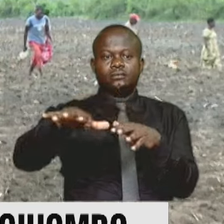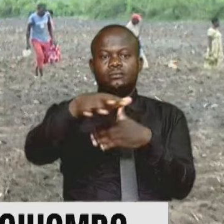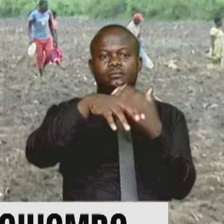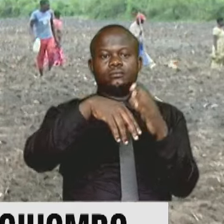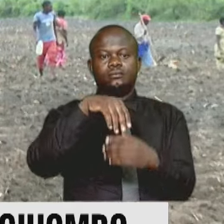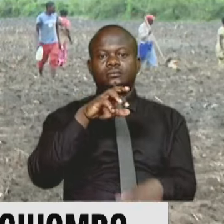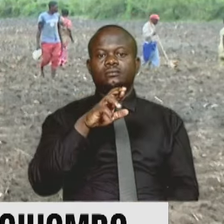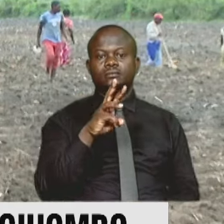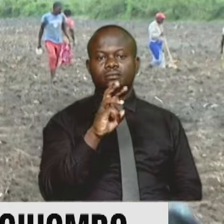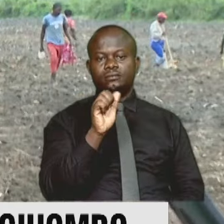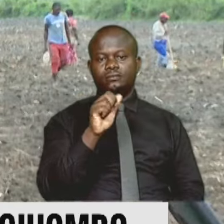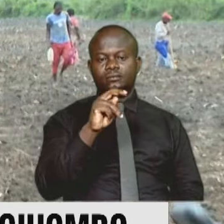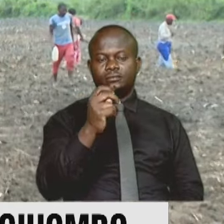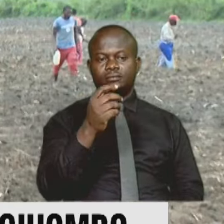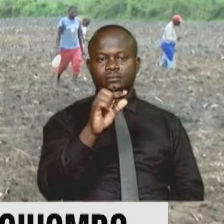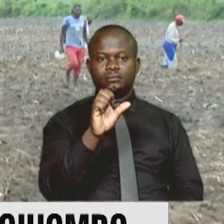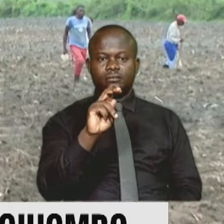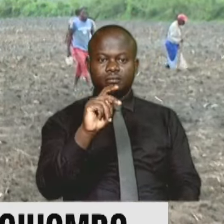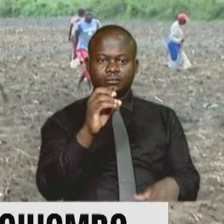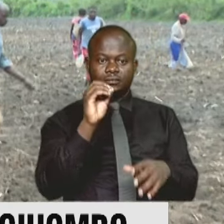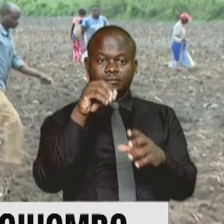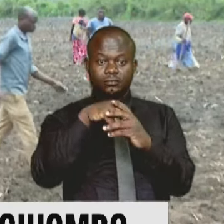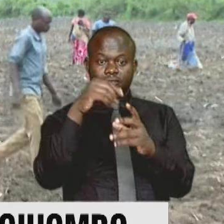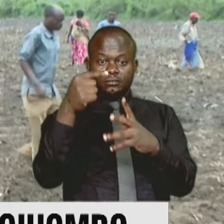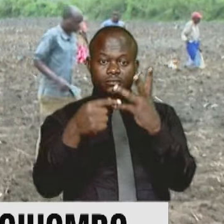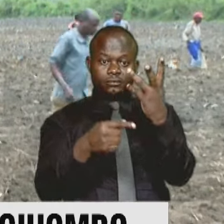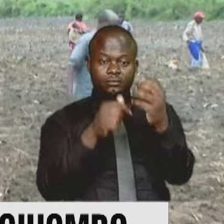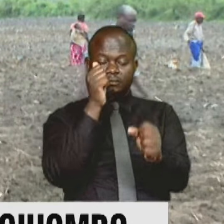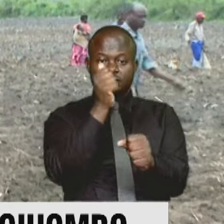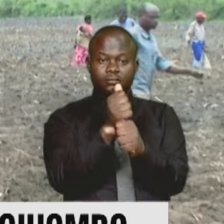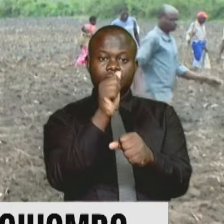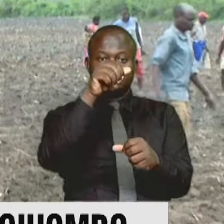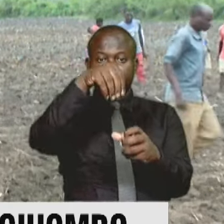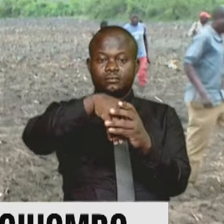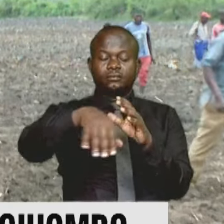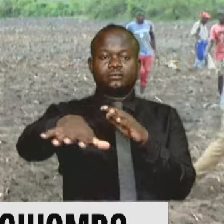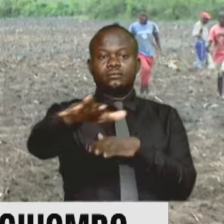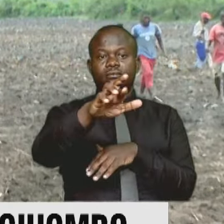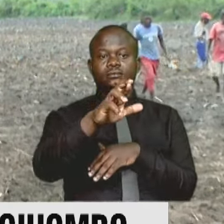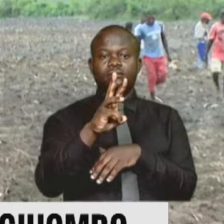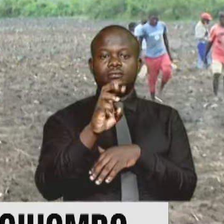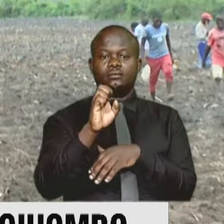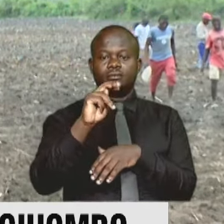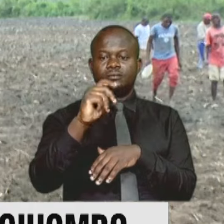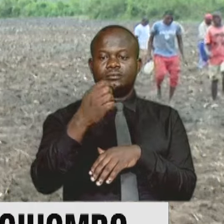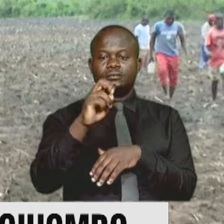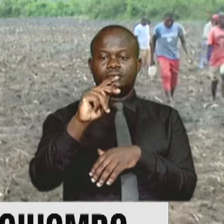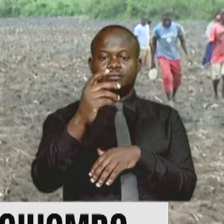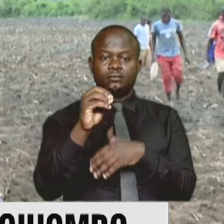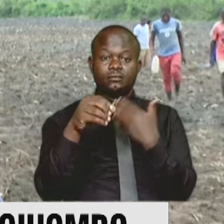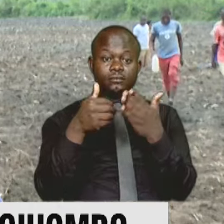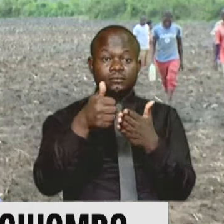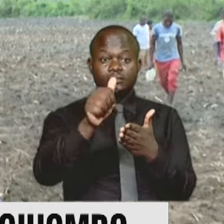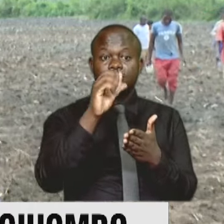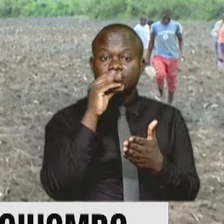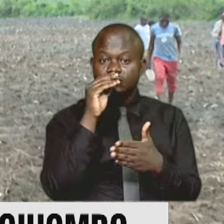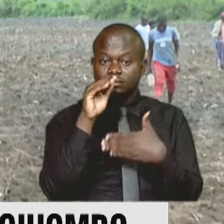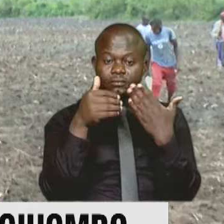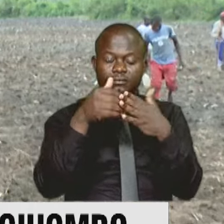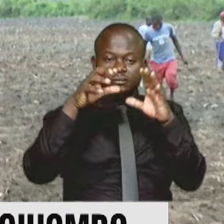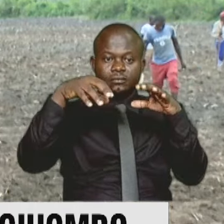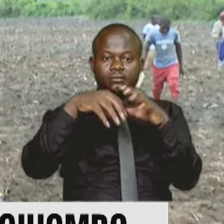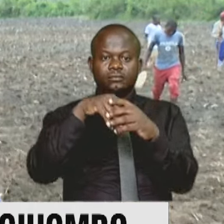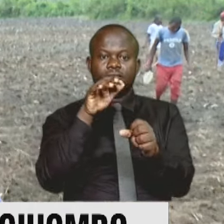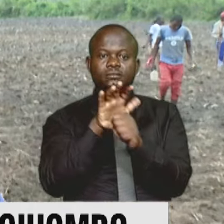Rwangingo. Mu byo bazakora iki cyanya cya Rwangingo ngira ngo mwarimu bivuzeho yuko imvura yabaye